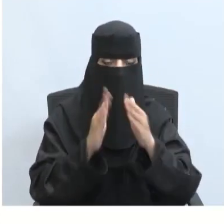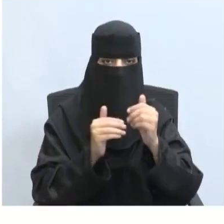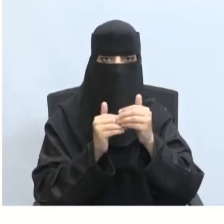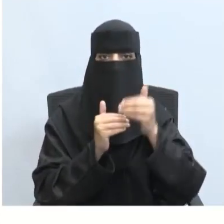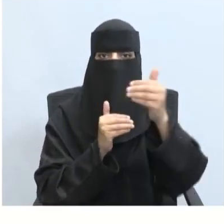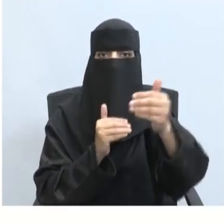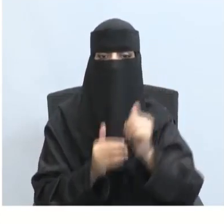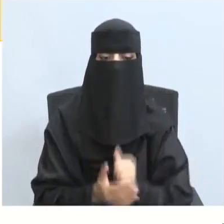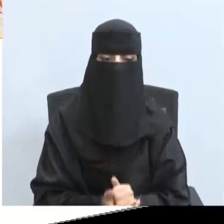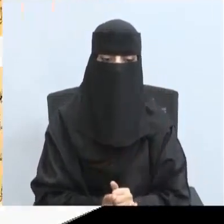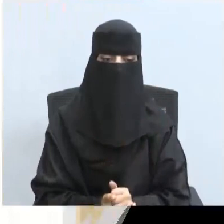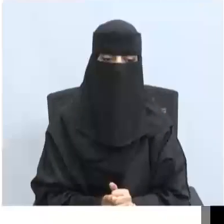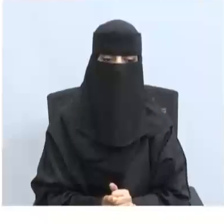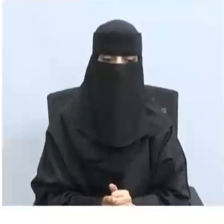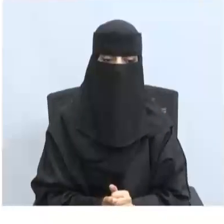الاجسام